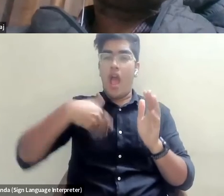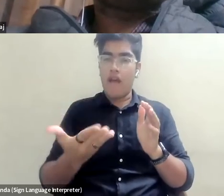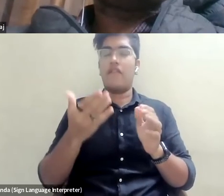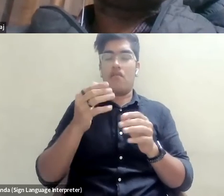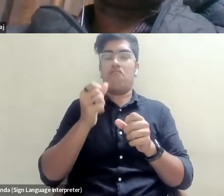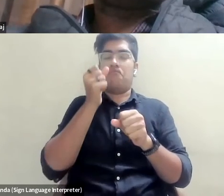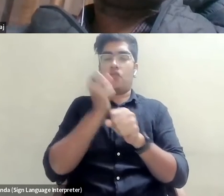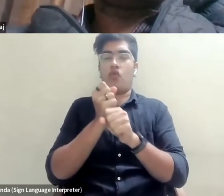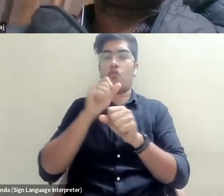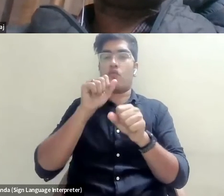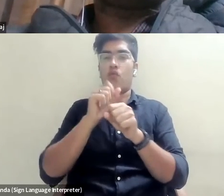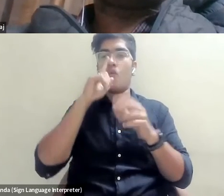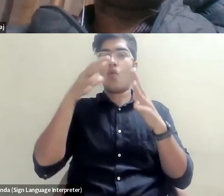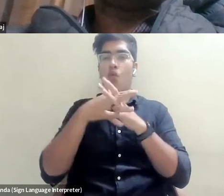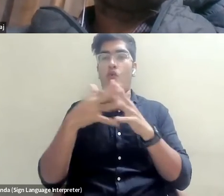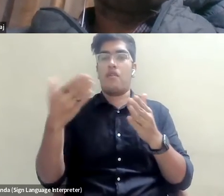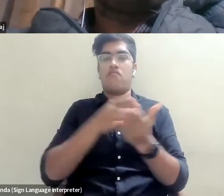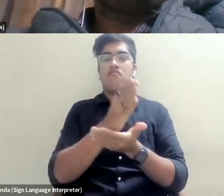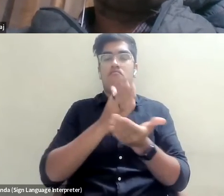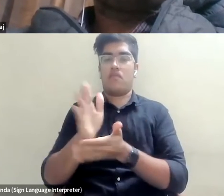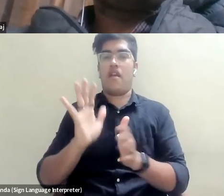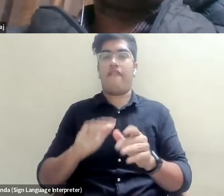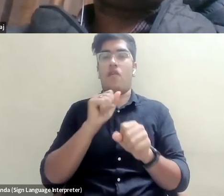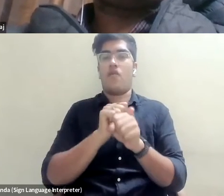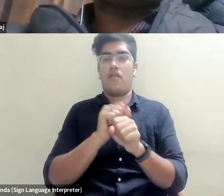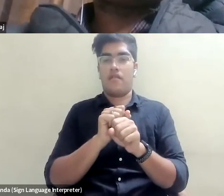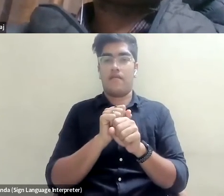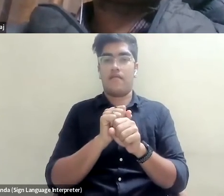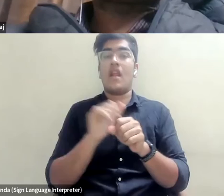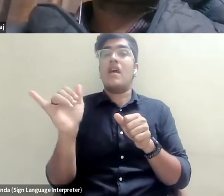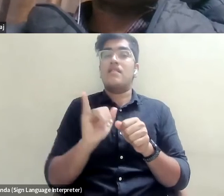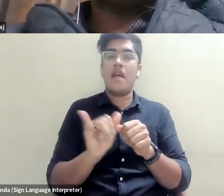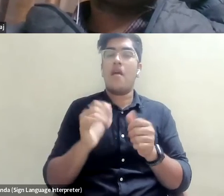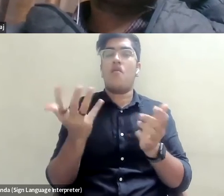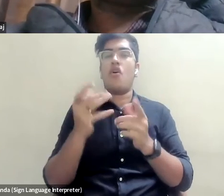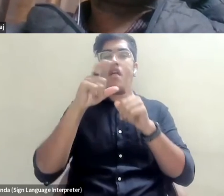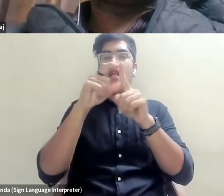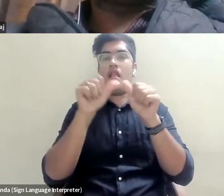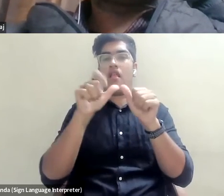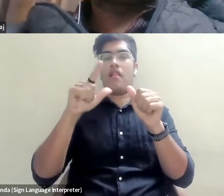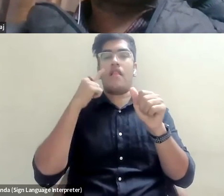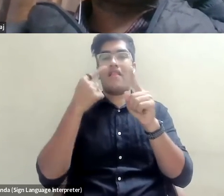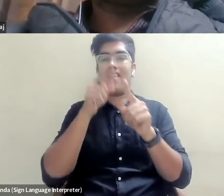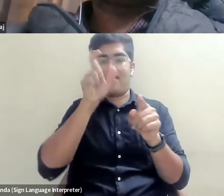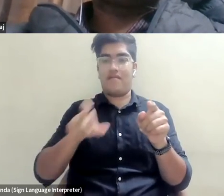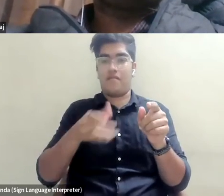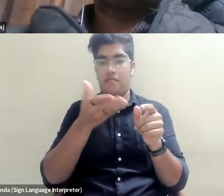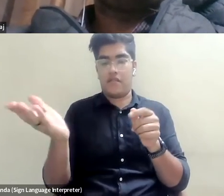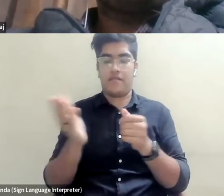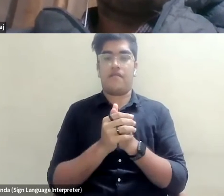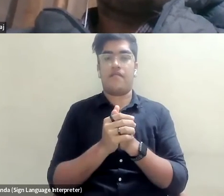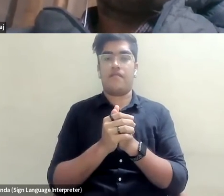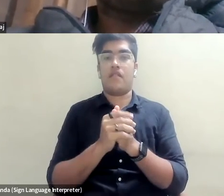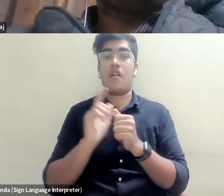आने का जो रास्ता है वो खुल गया। सेम थिंग इज विद दलित्स। दलित को भी पहले रिजर्वेशन देना पड़ेगा